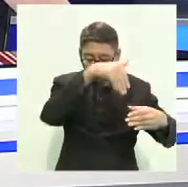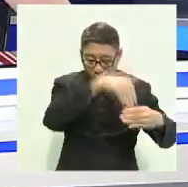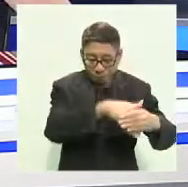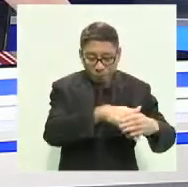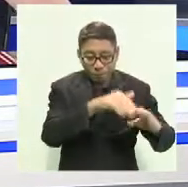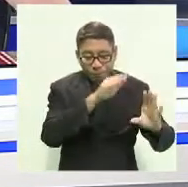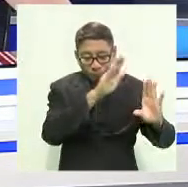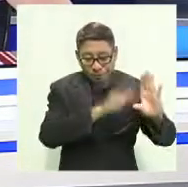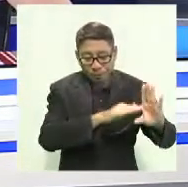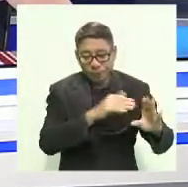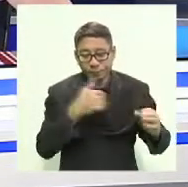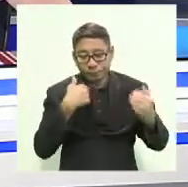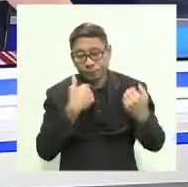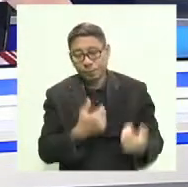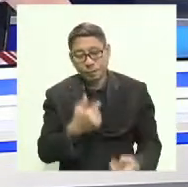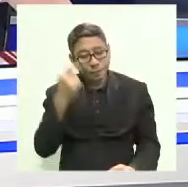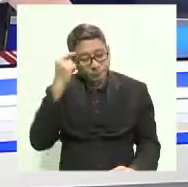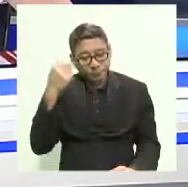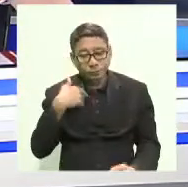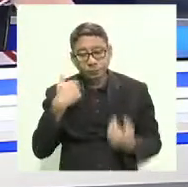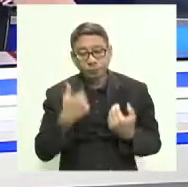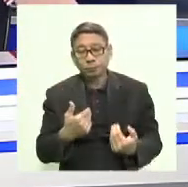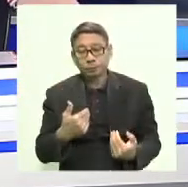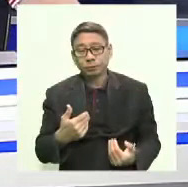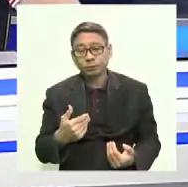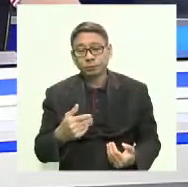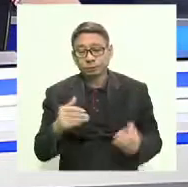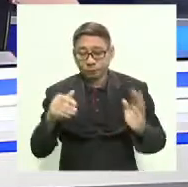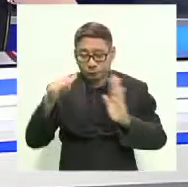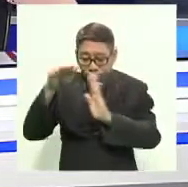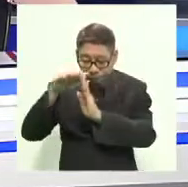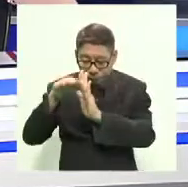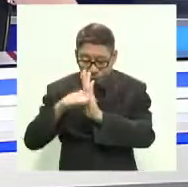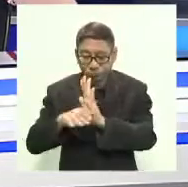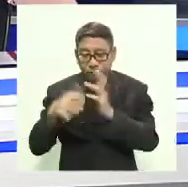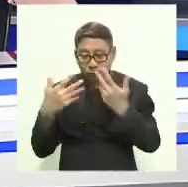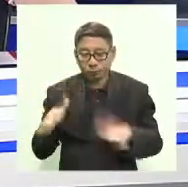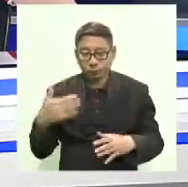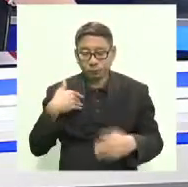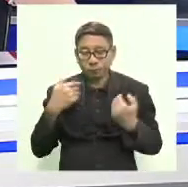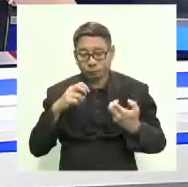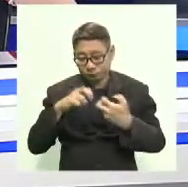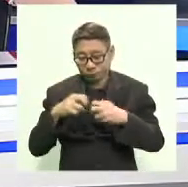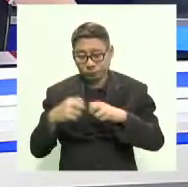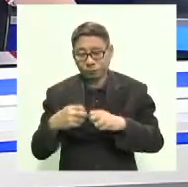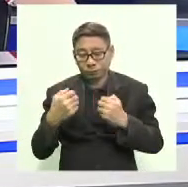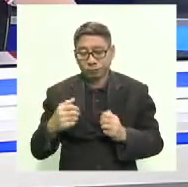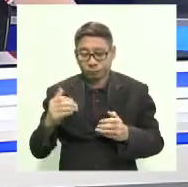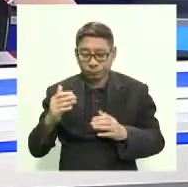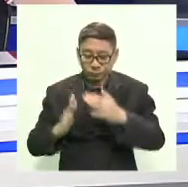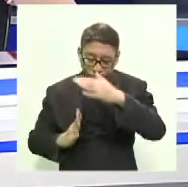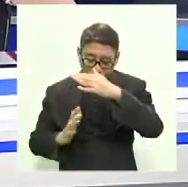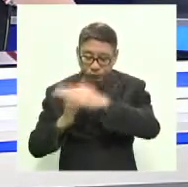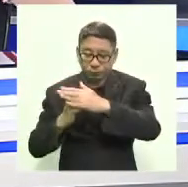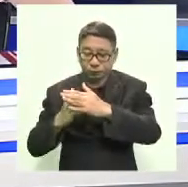กับวันที่24กุมภาพันธ์ซึ่งเป็นวันเลือกตั้งตอนนี้มีการกำหนดไว้คร่าวๆแล้วก็ทำให้อาจจะเป็นการจำกัดสิทธิ์